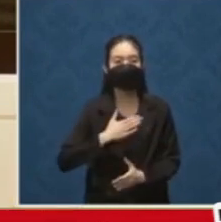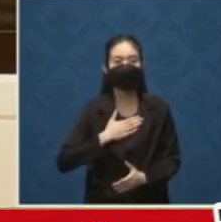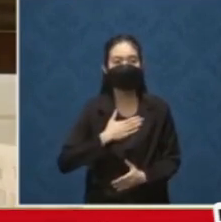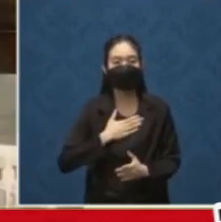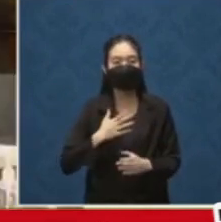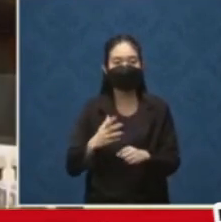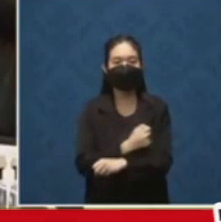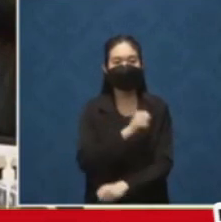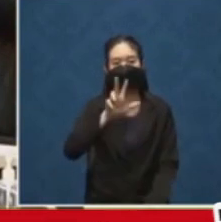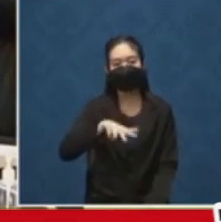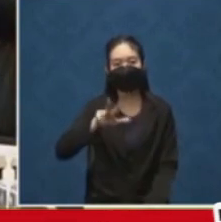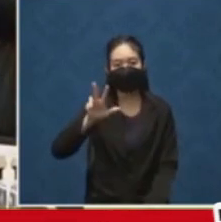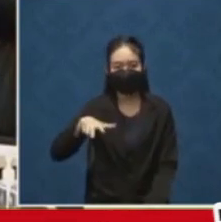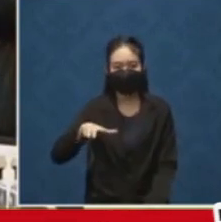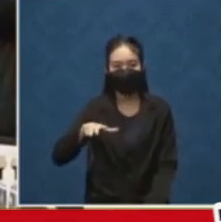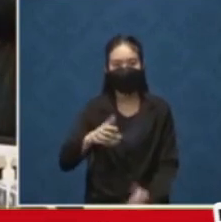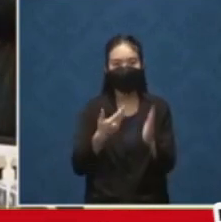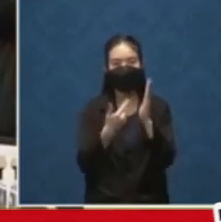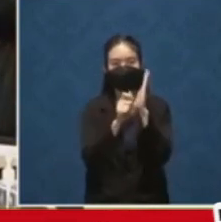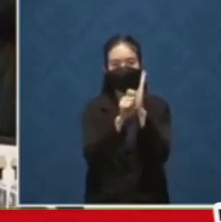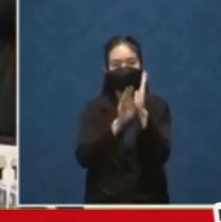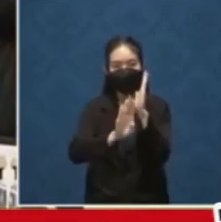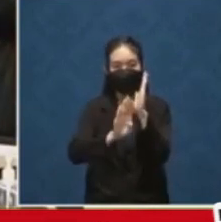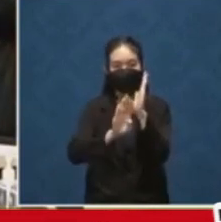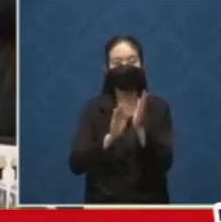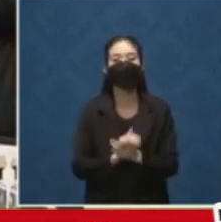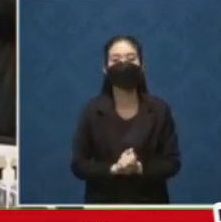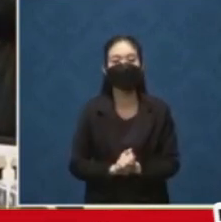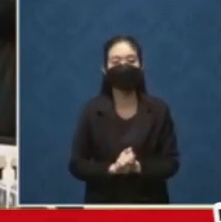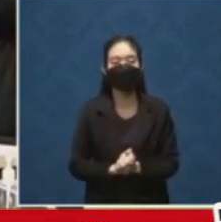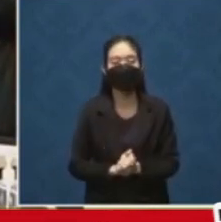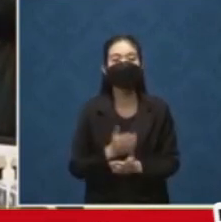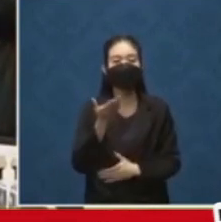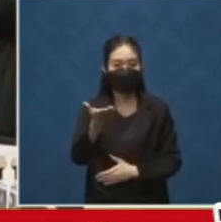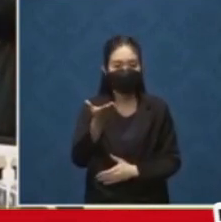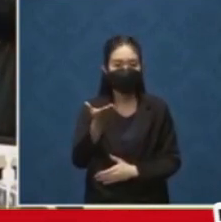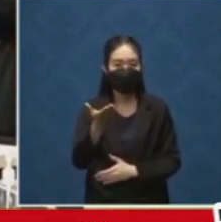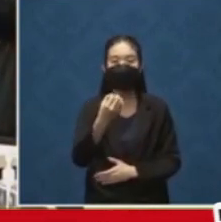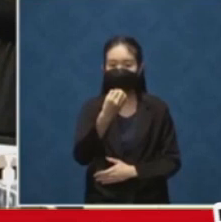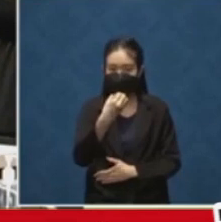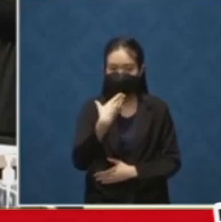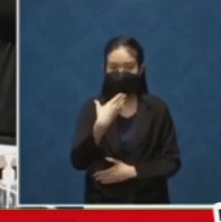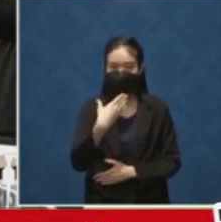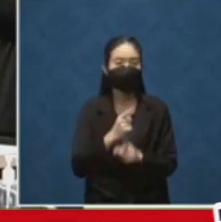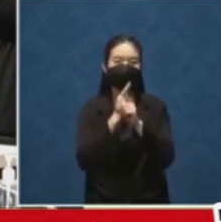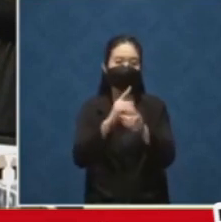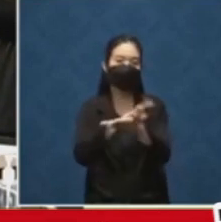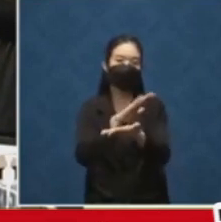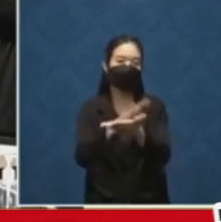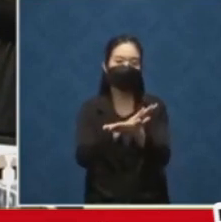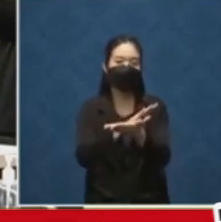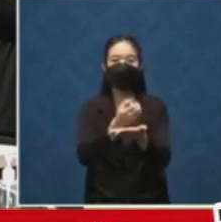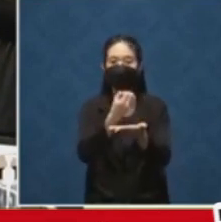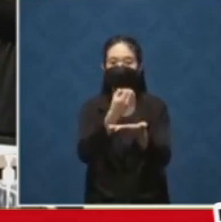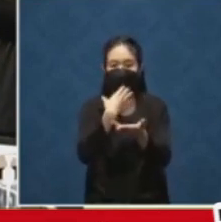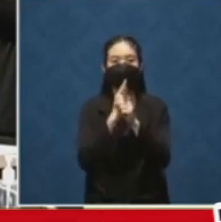จหววชธีจัหวัดวนรัชธานีท่านก็...ตบตามที่ท่ได